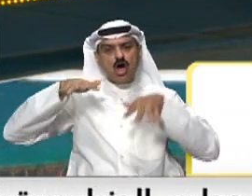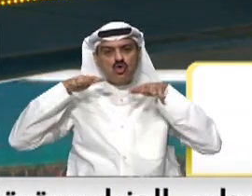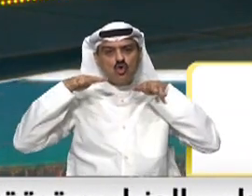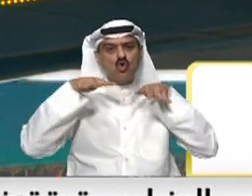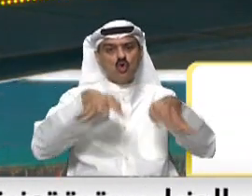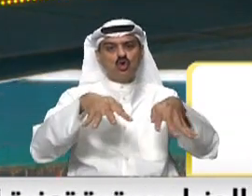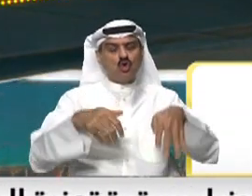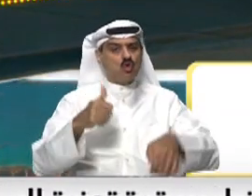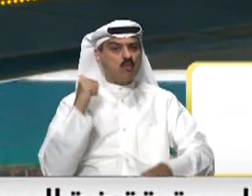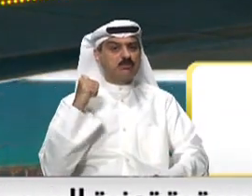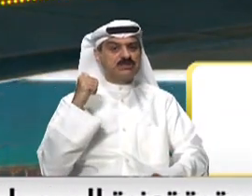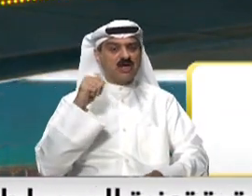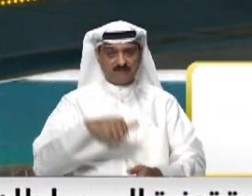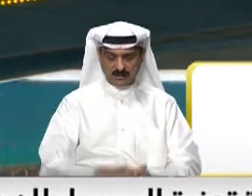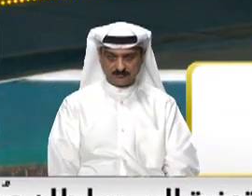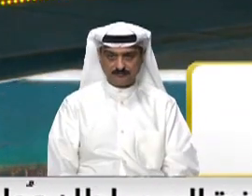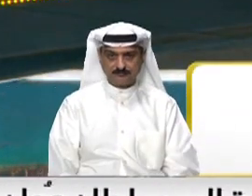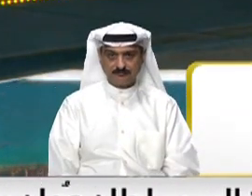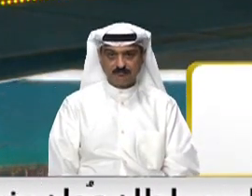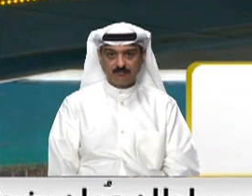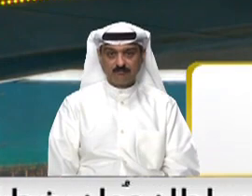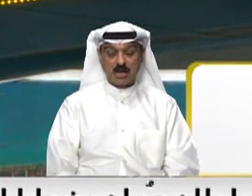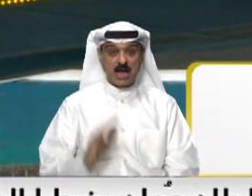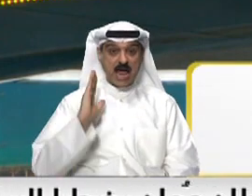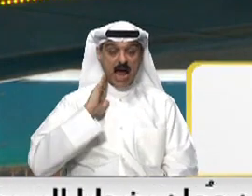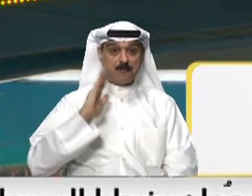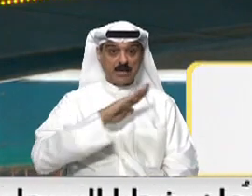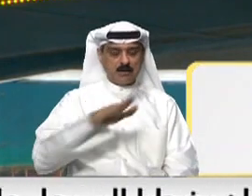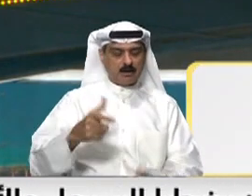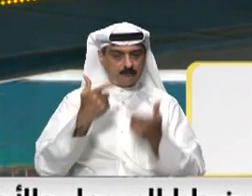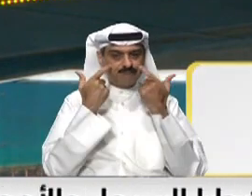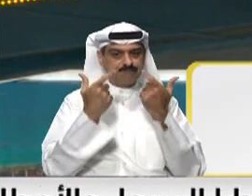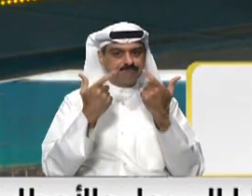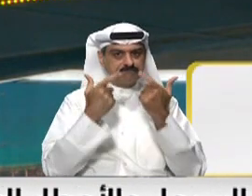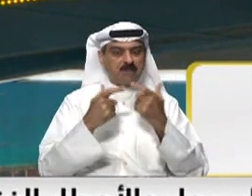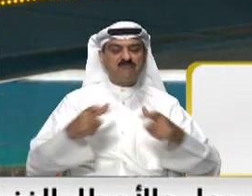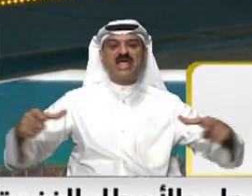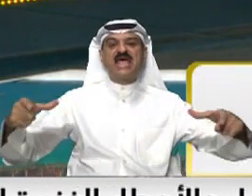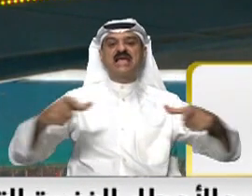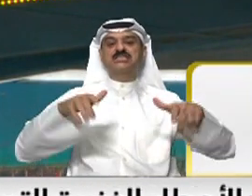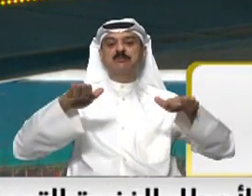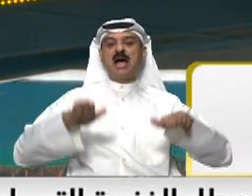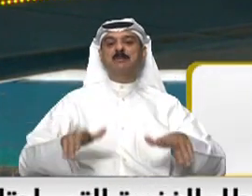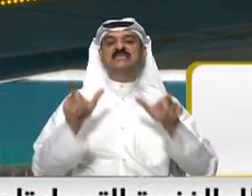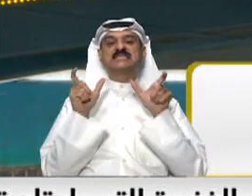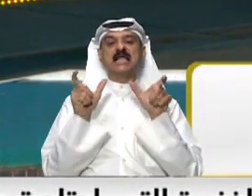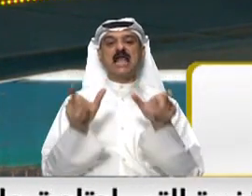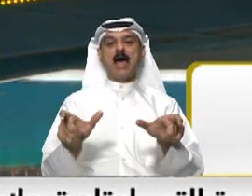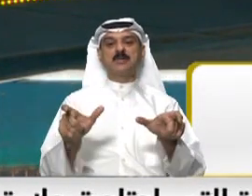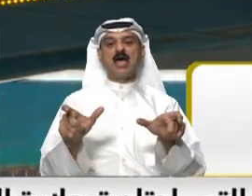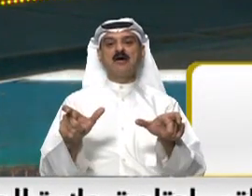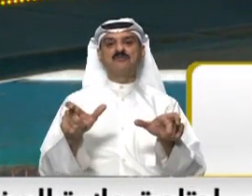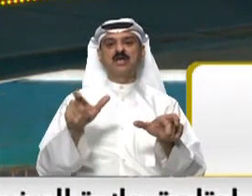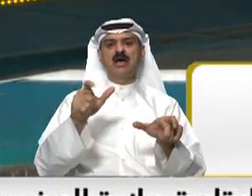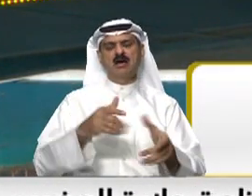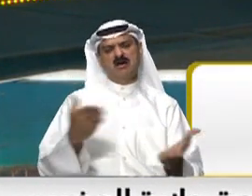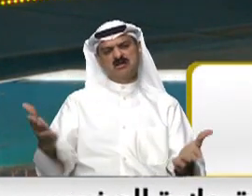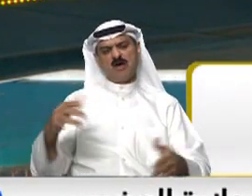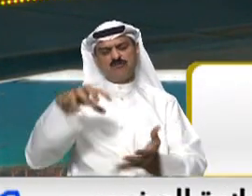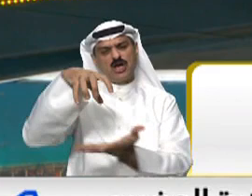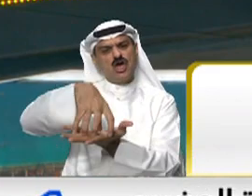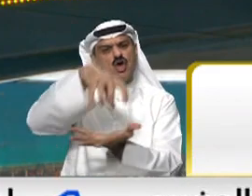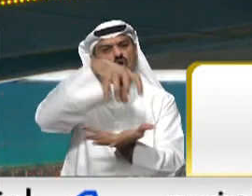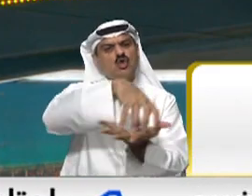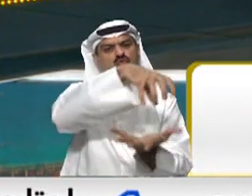الاسرائيلي وحذر جوتيريش خلال اجتماع لمجلس الامن الدولي من ان الشرق الاوسط على